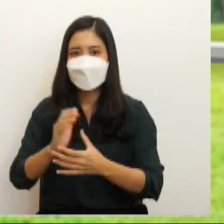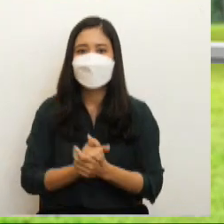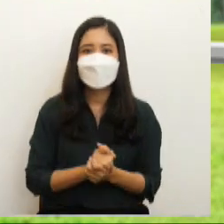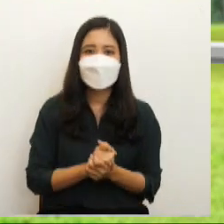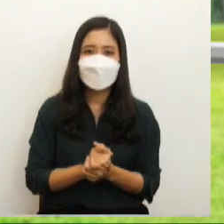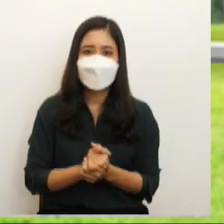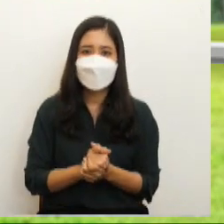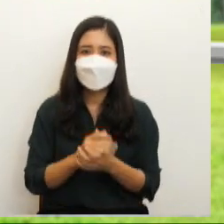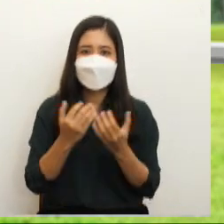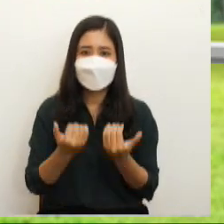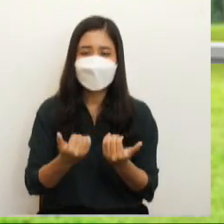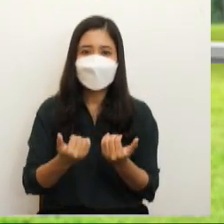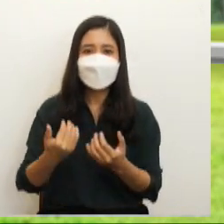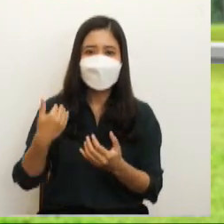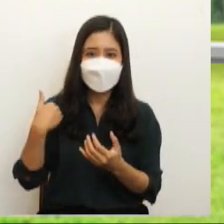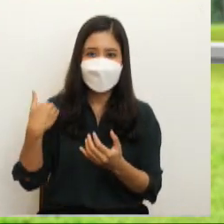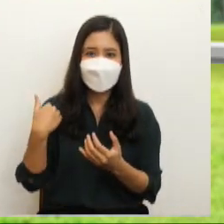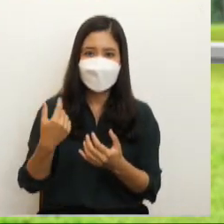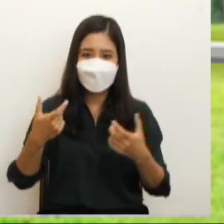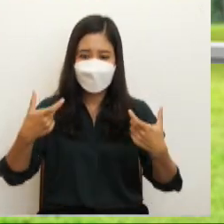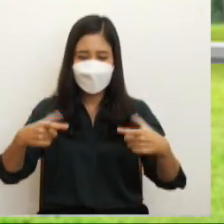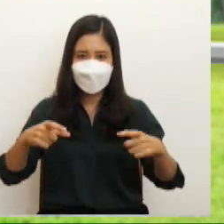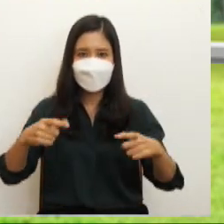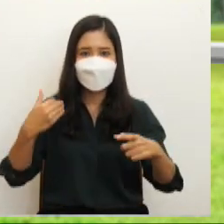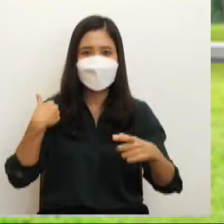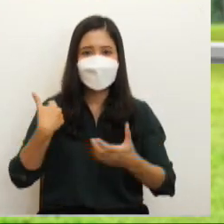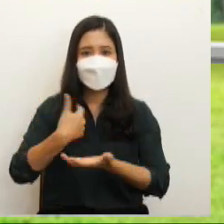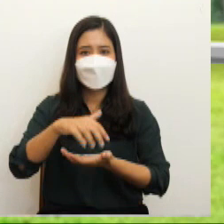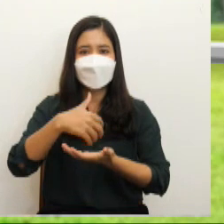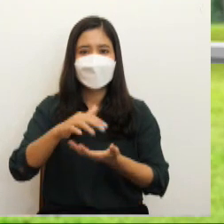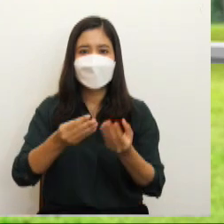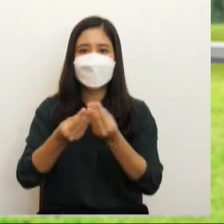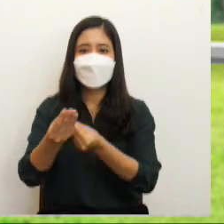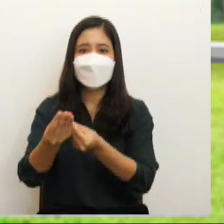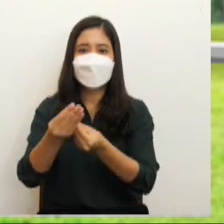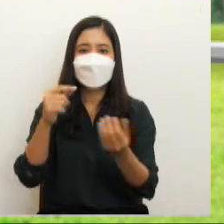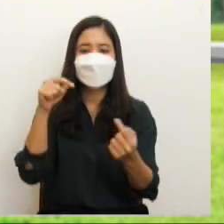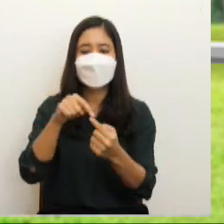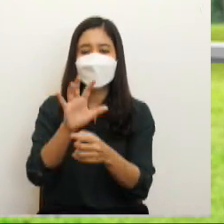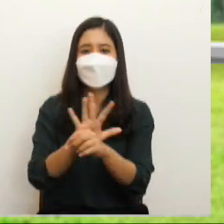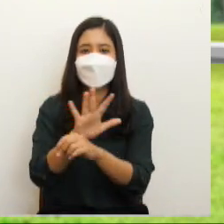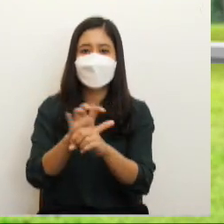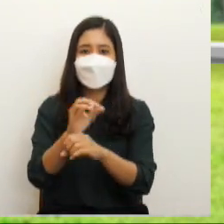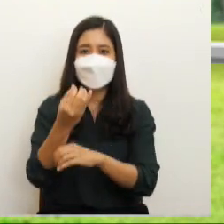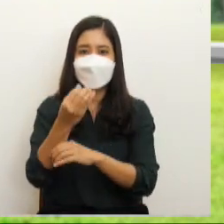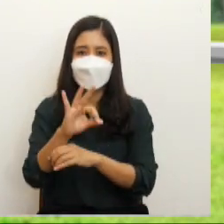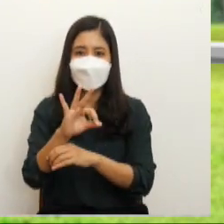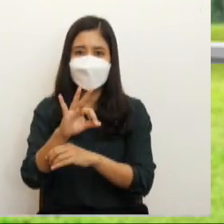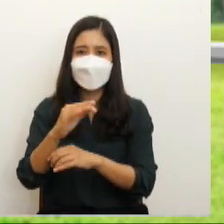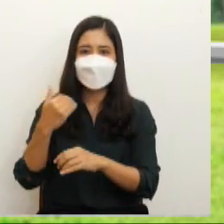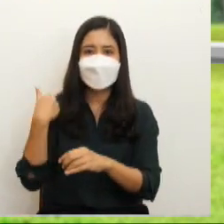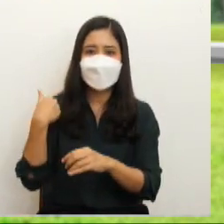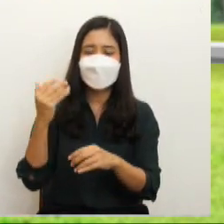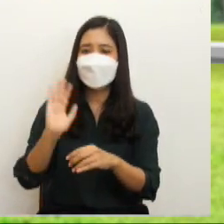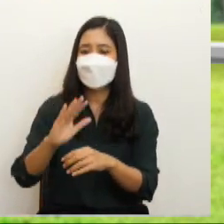ในช่วงนี้นะคะเรามีอีกหนึ่ง VTR ที่น่าสนใจที่จะนำเสนอให้กับทุกท่านนะคะเนื่องด้วยสถานการณ์ของโควิด-19 นั่นเองค่ะบทบาทของครูนะคะ